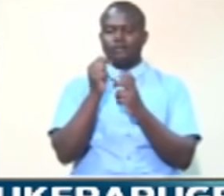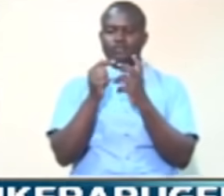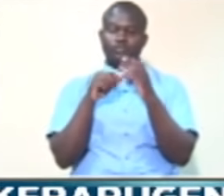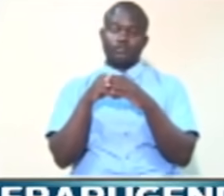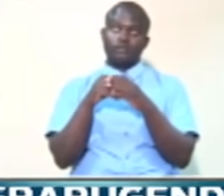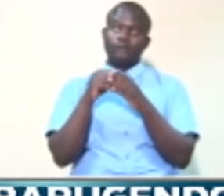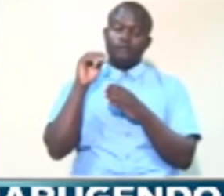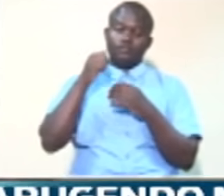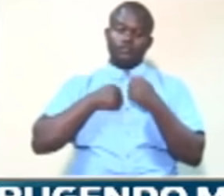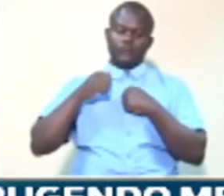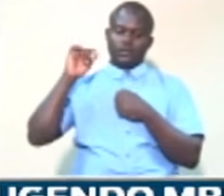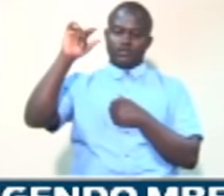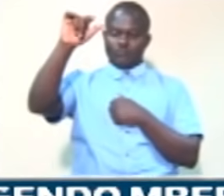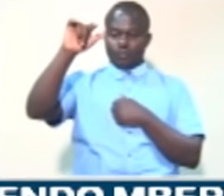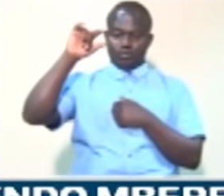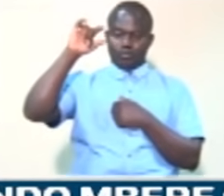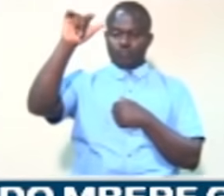kirere, RwandAir.